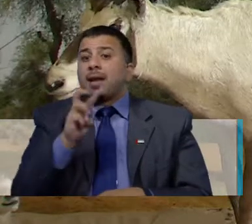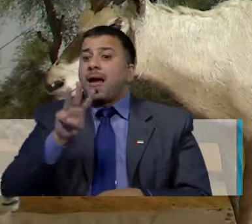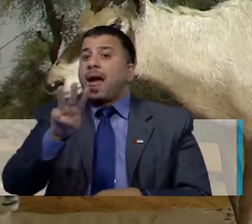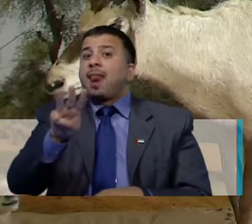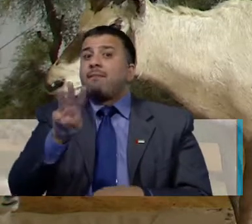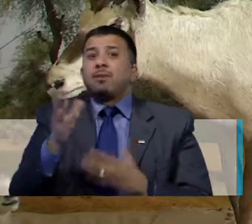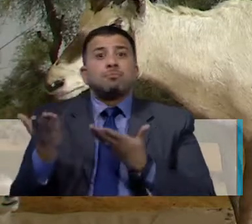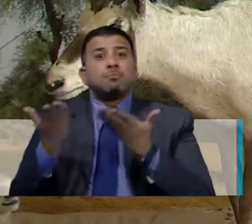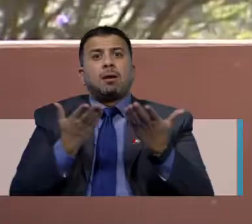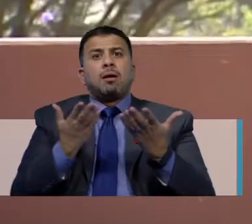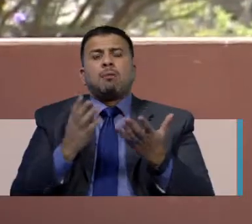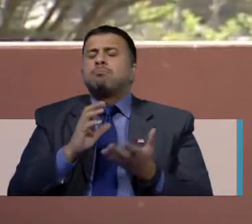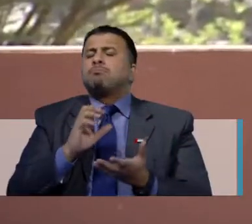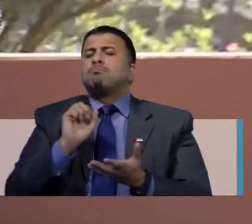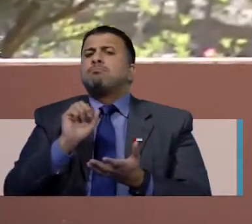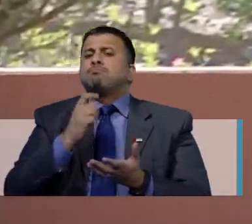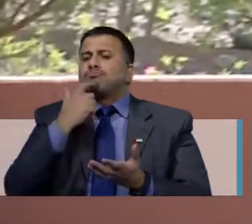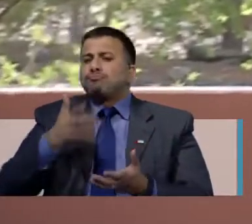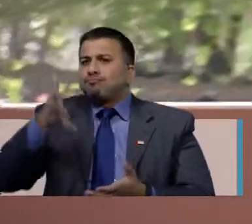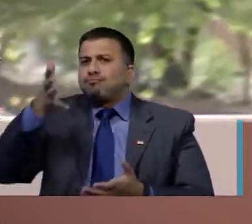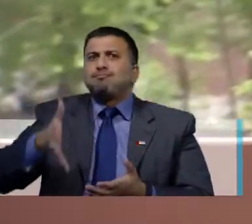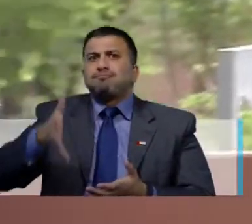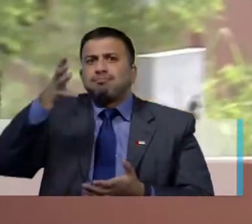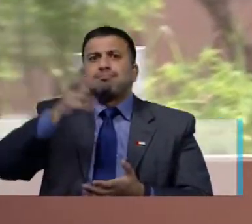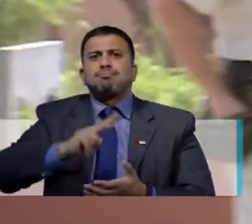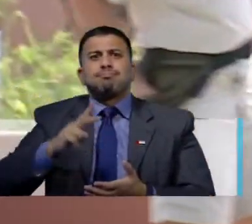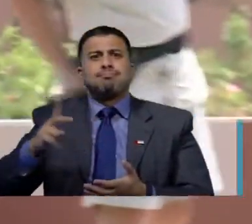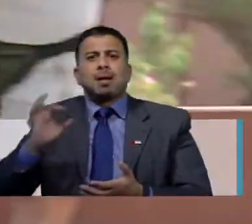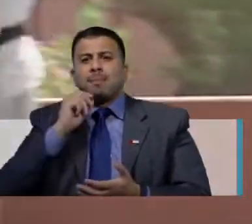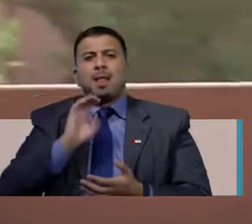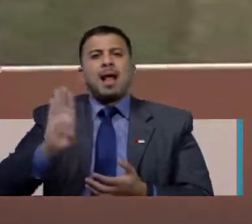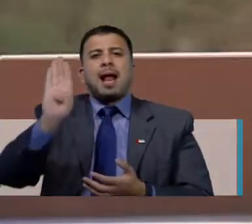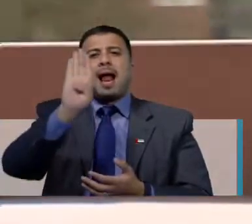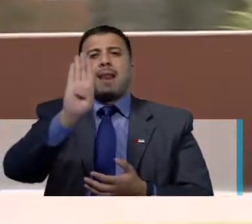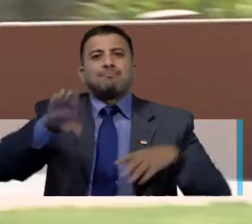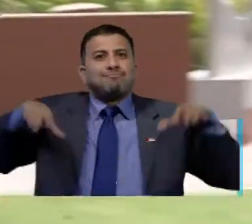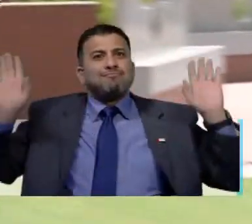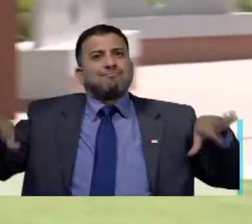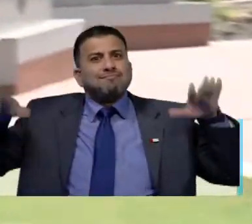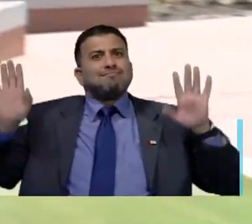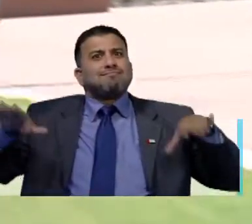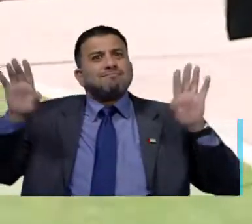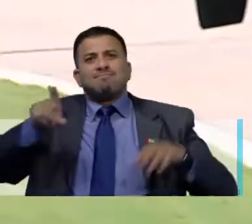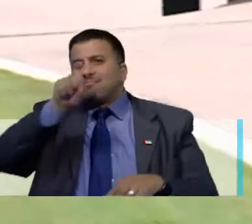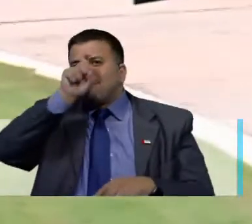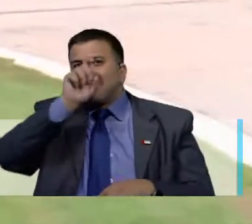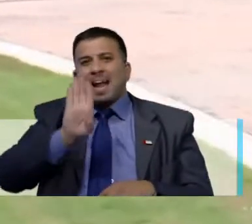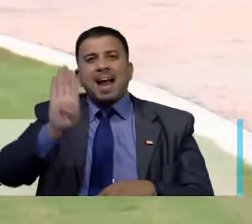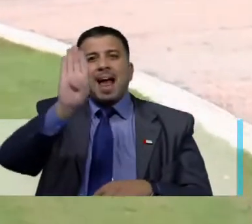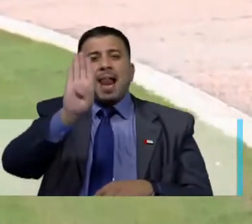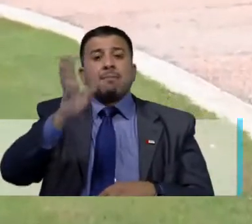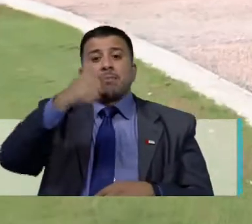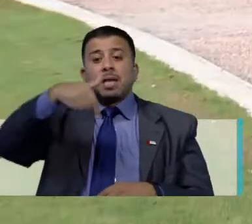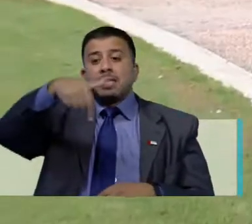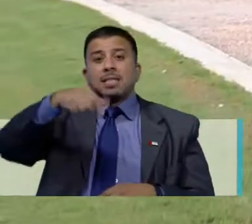زائر من مختلف الفئات. هذا واستقبل مركز كلبا للطيور الجارحة في الساحل الشرقي